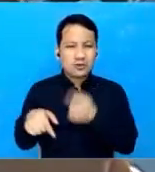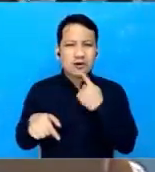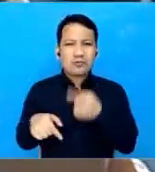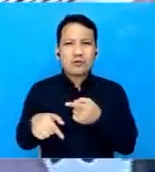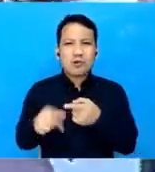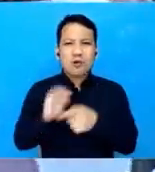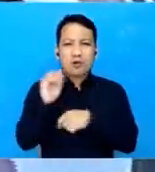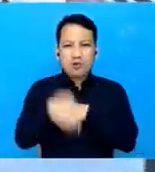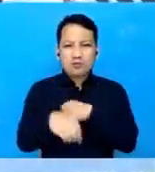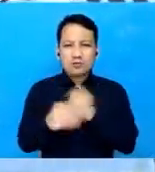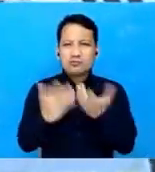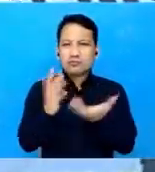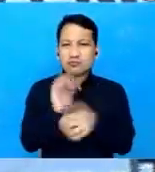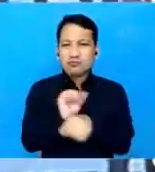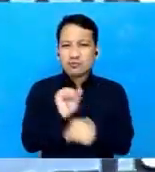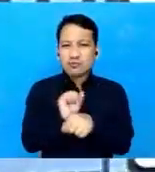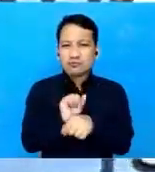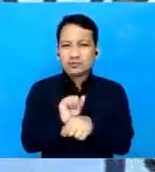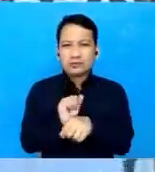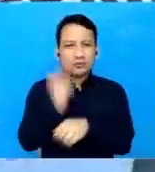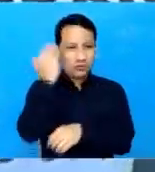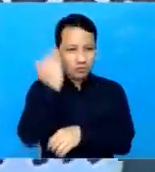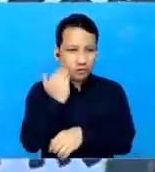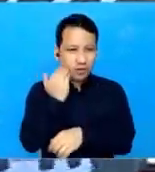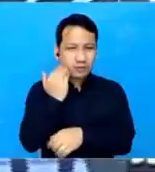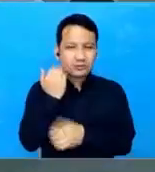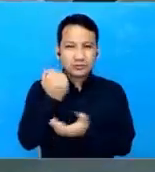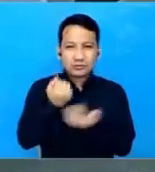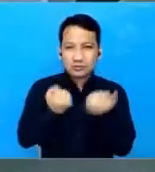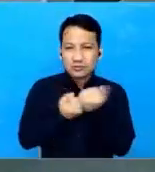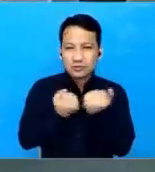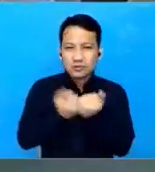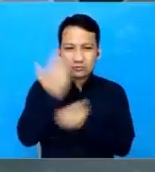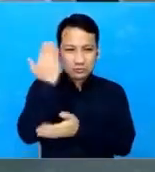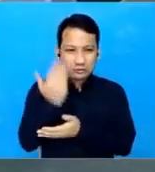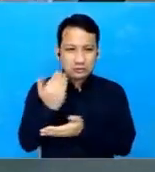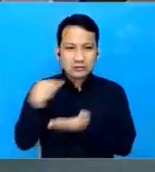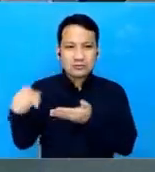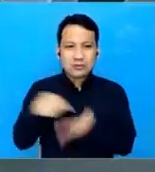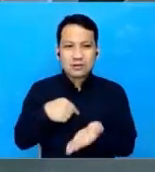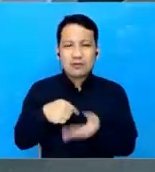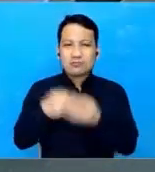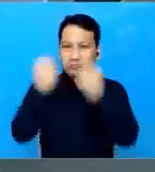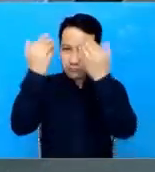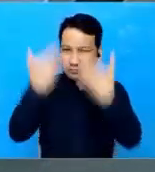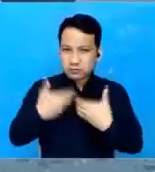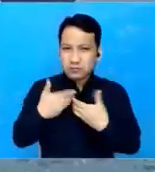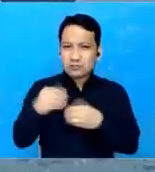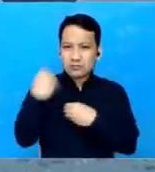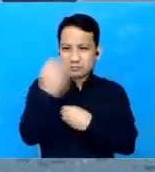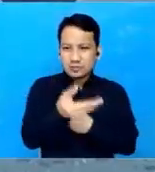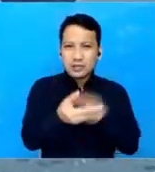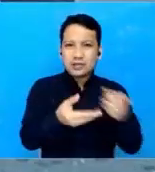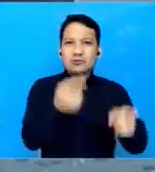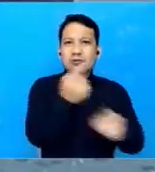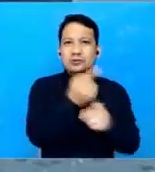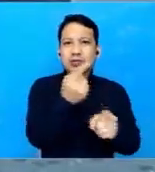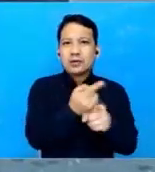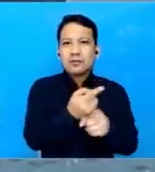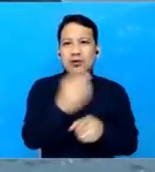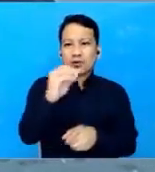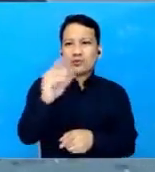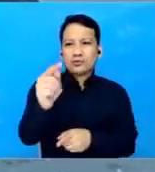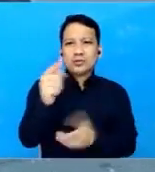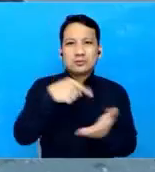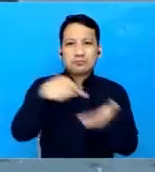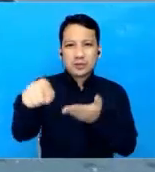pero underpaid at undersupported ang mga guro. Kaya hiling nila, ibigay ang nararapat nilang overtime pay,